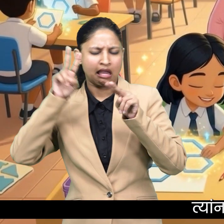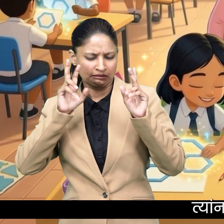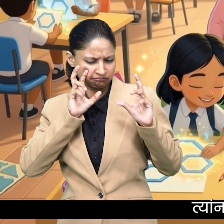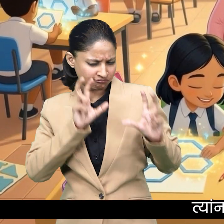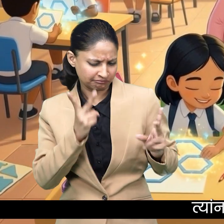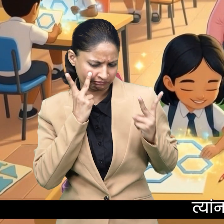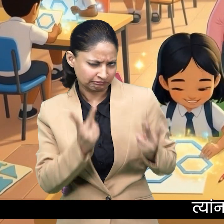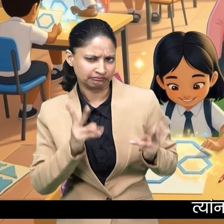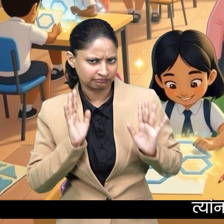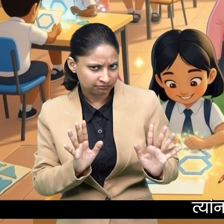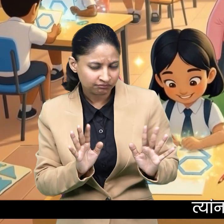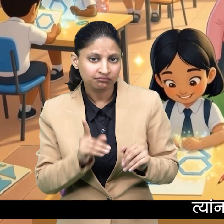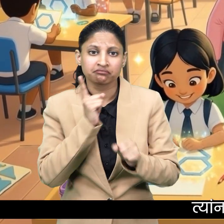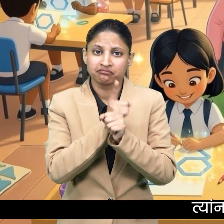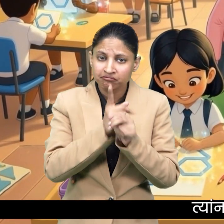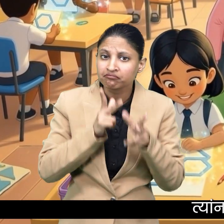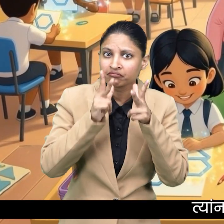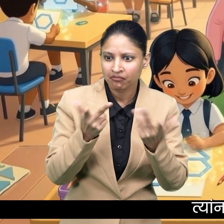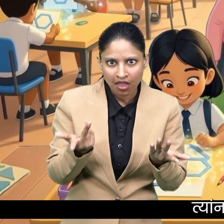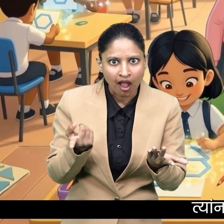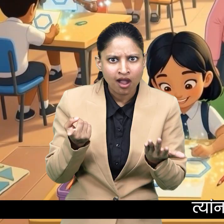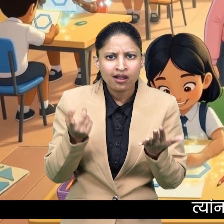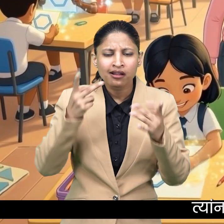त्यांना पाहून शिक्षक म्हणाली, छान.